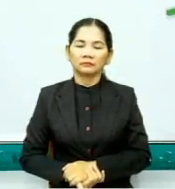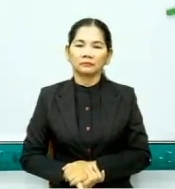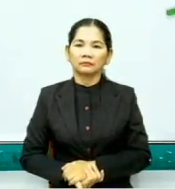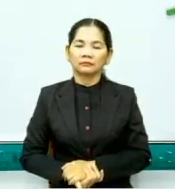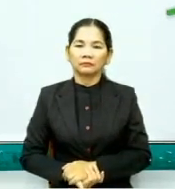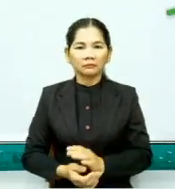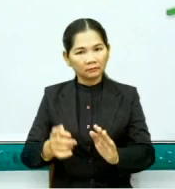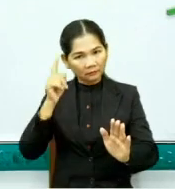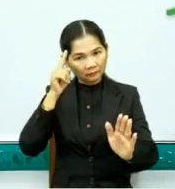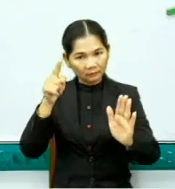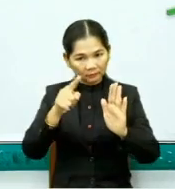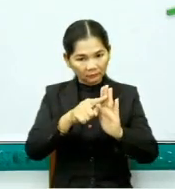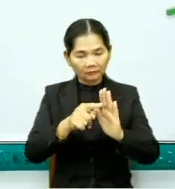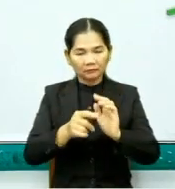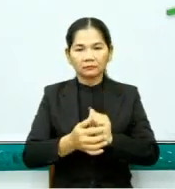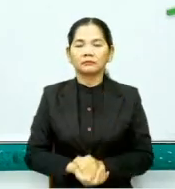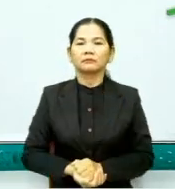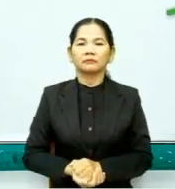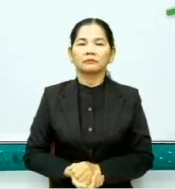phát đáo từ lửa